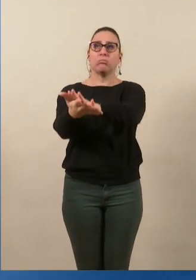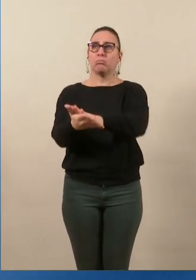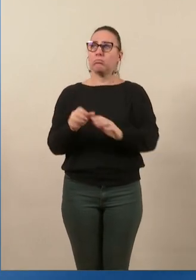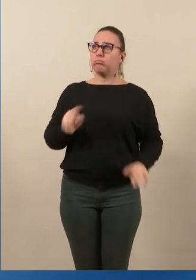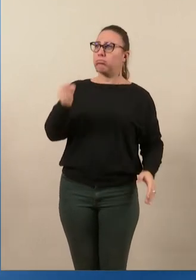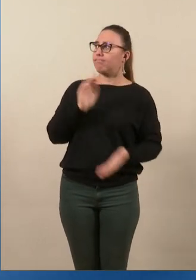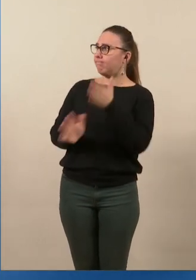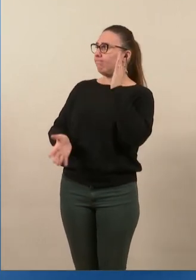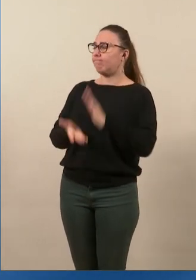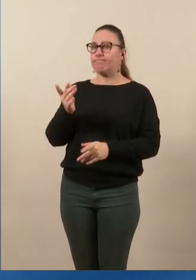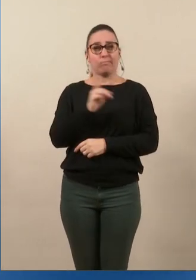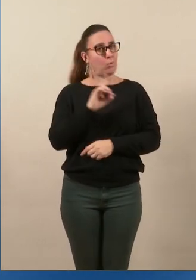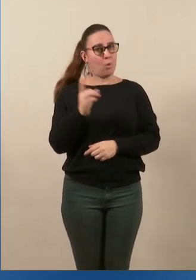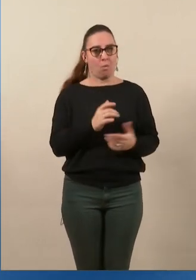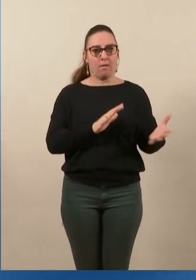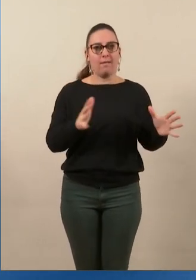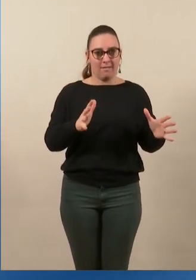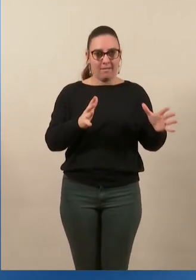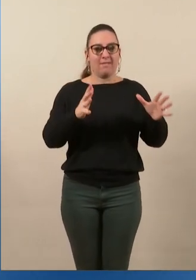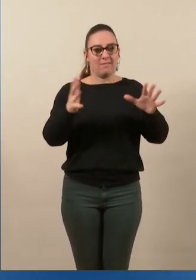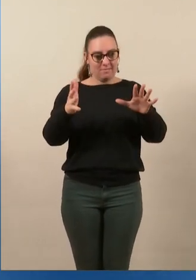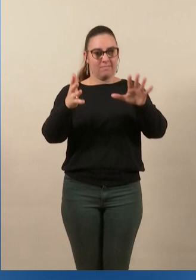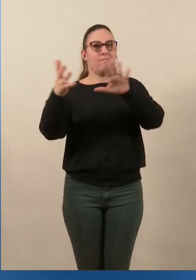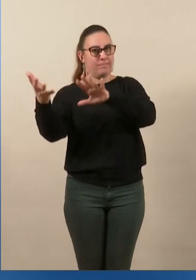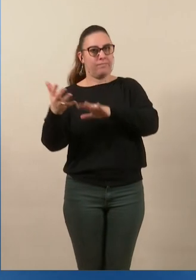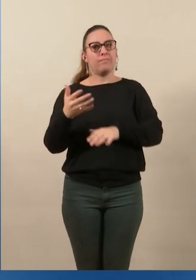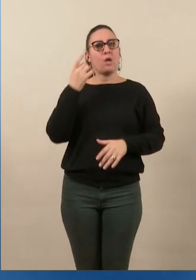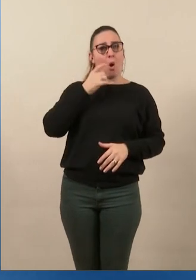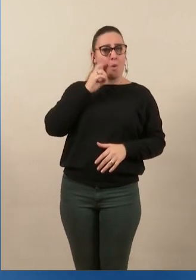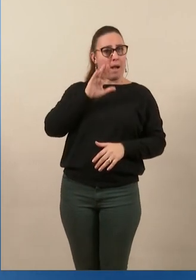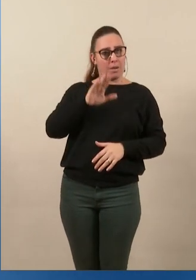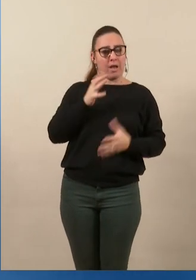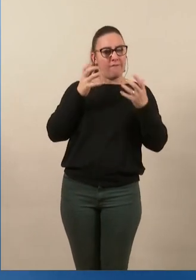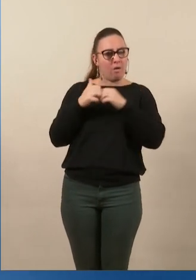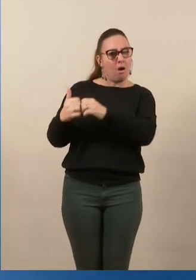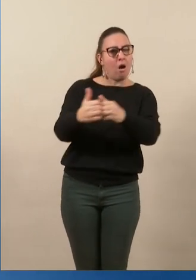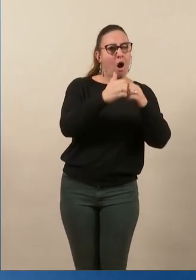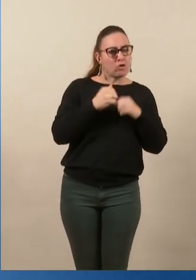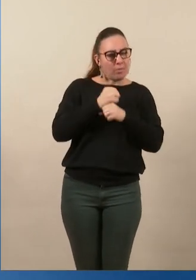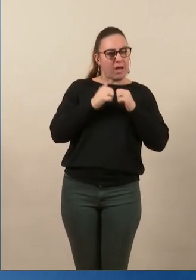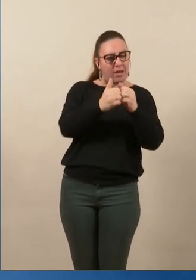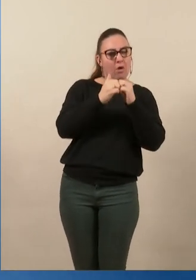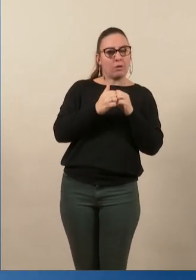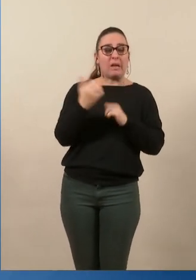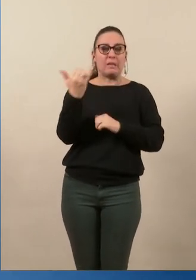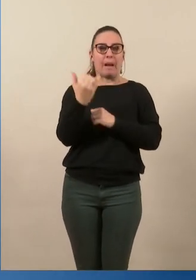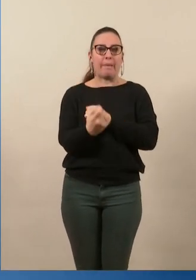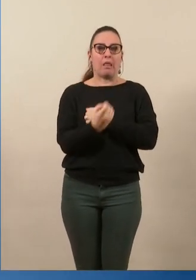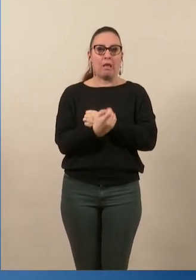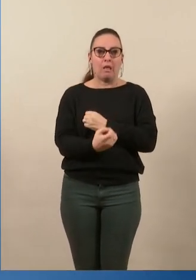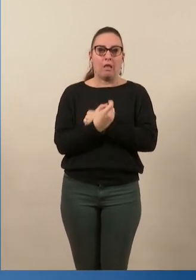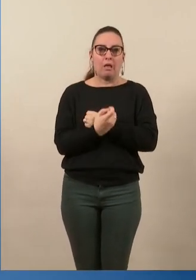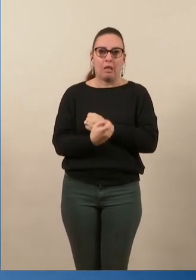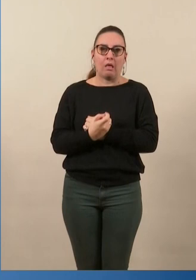c'est un constat on peut le partager on peut plutôt essayer de travailler ensemble plutôt que de d'accumuler les petite critique j'allais dire